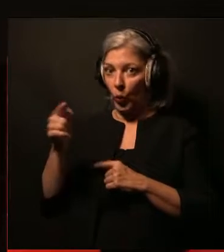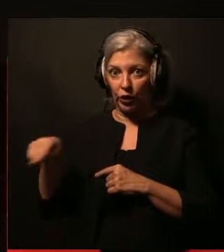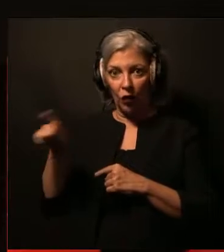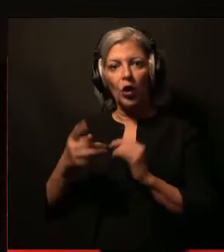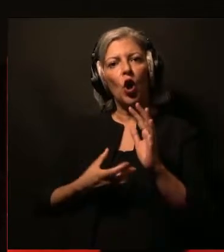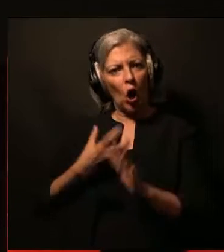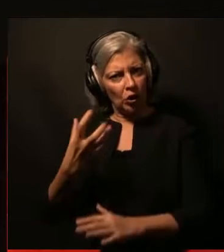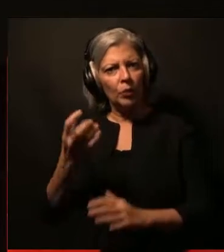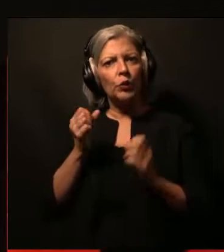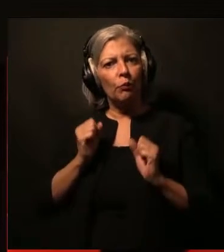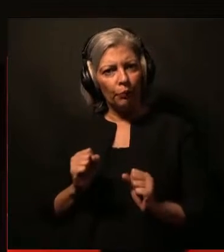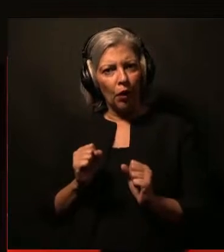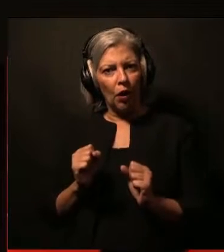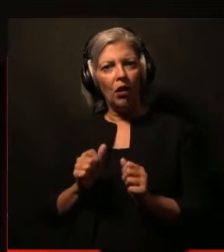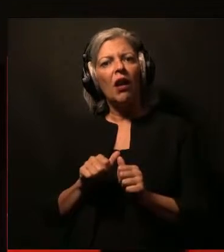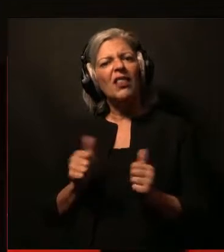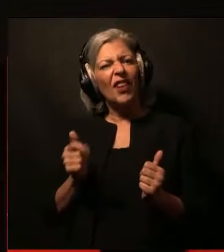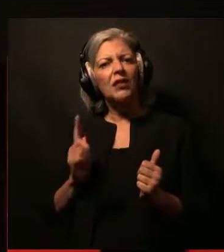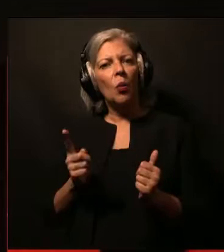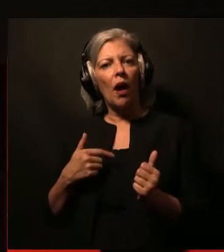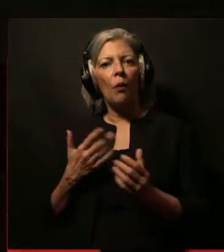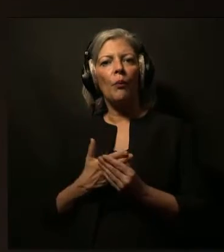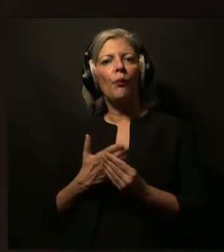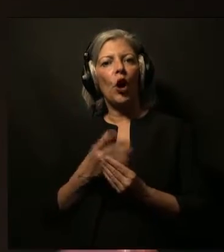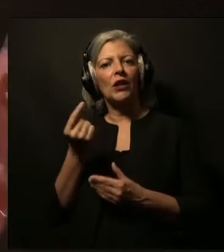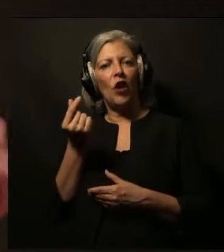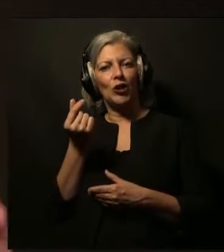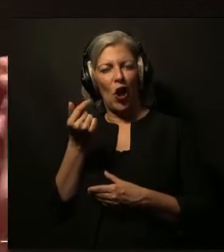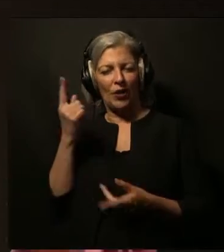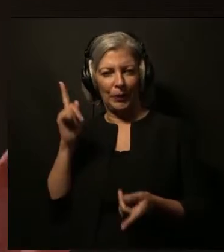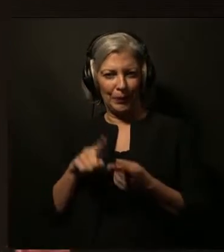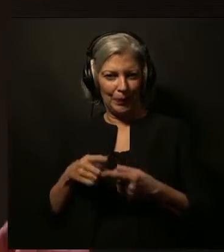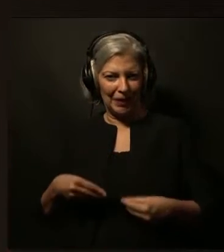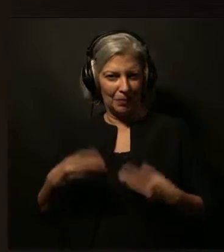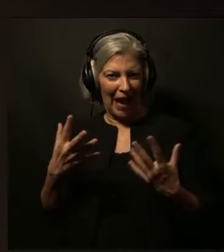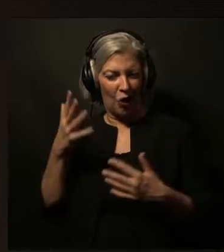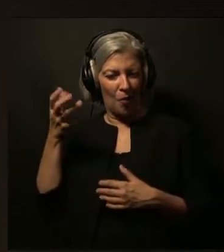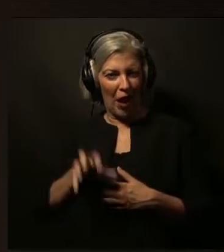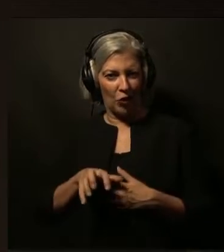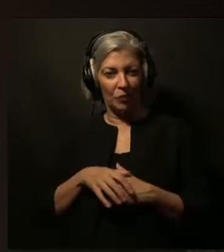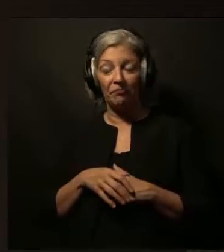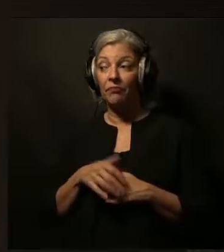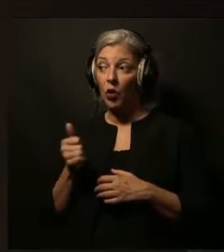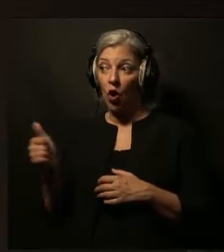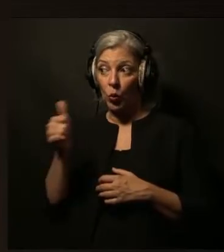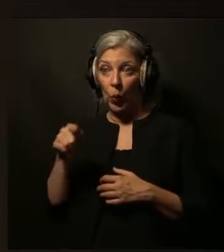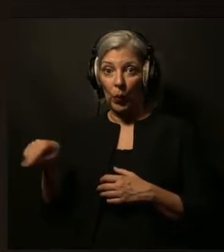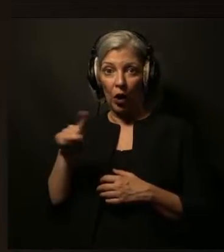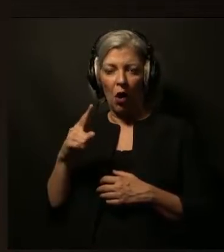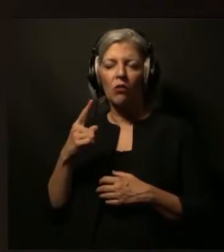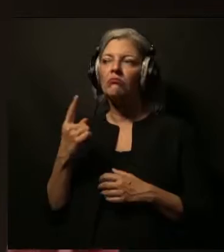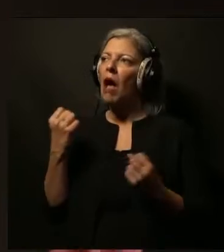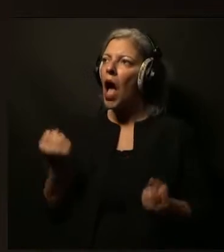differenza per il vostro portafoglio e nel dimostrarvi che le vostre piccole azioni quotidiane facciano una